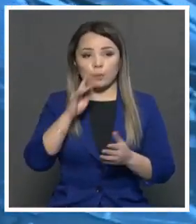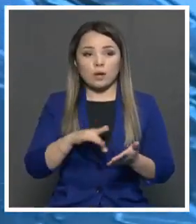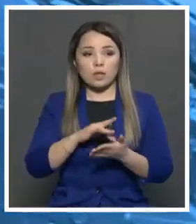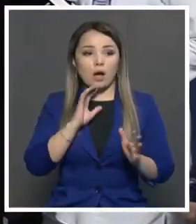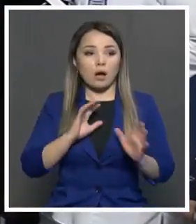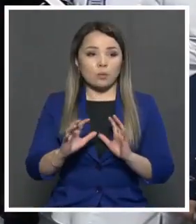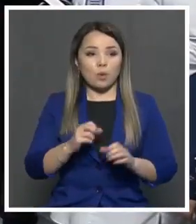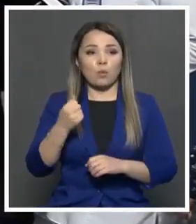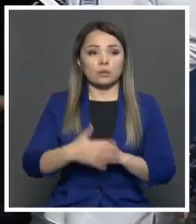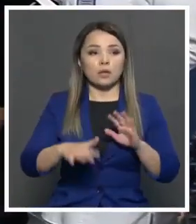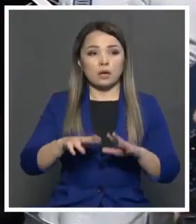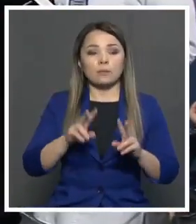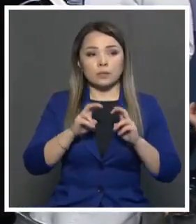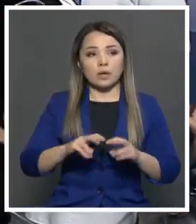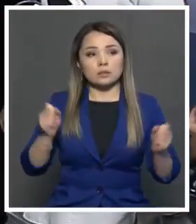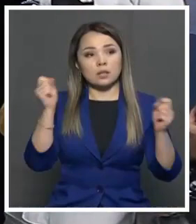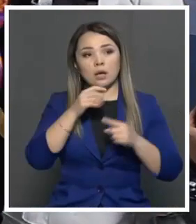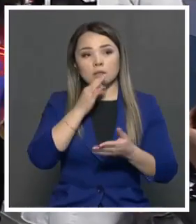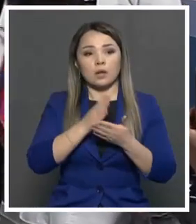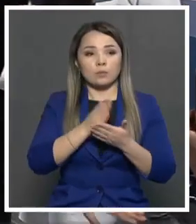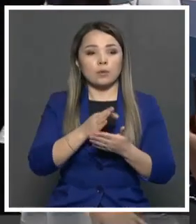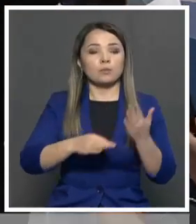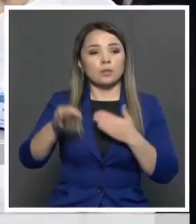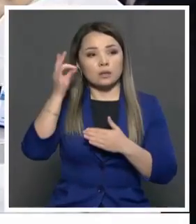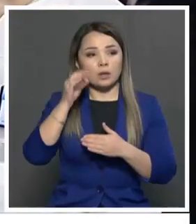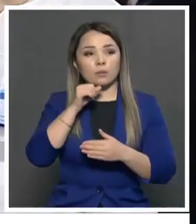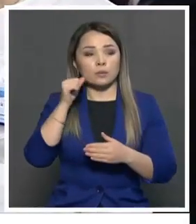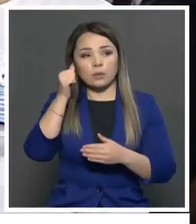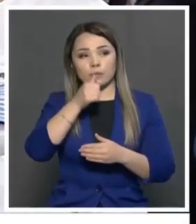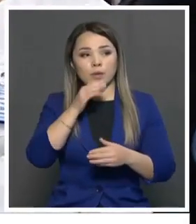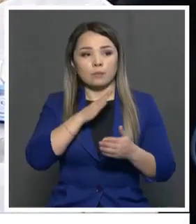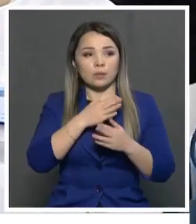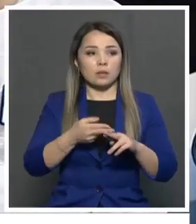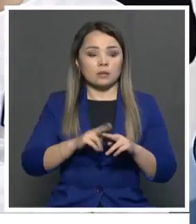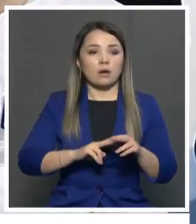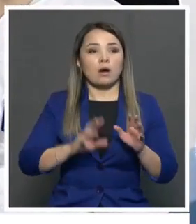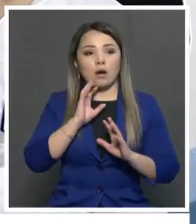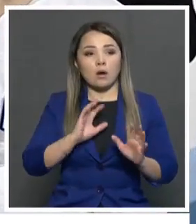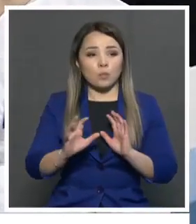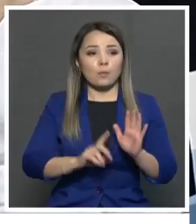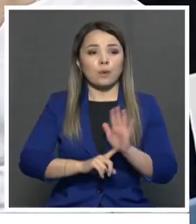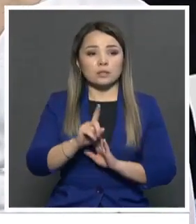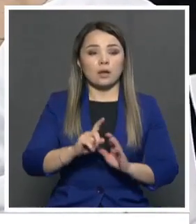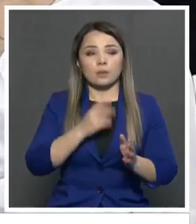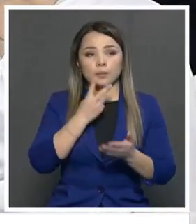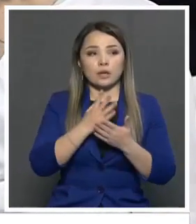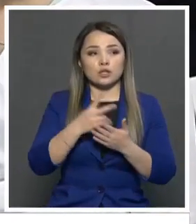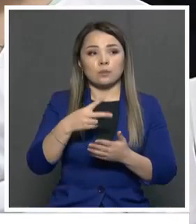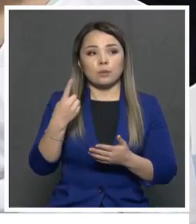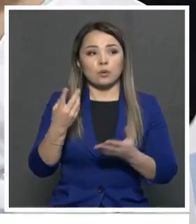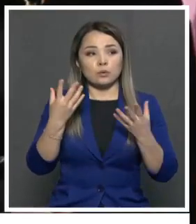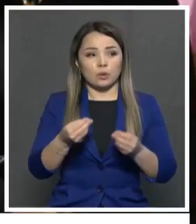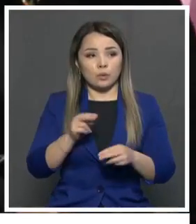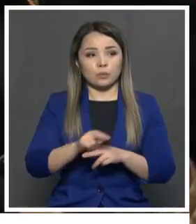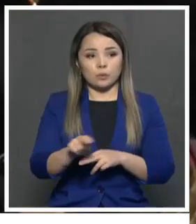қамқорлық оңалту орталығын аралау кезінде белгілі болды. Естеріңізге сала кетейік, орталық былтыр елбасының қамқорлық бастамасы аясында ашылған. Мұнда балалар 21 күндік курстан